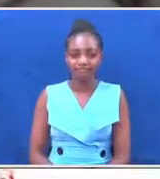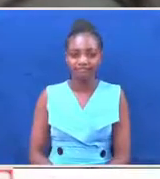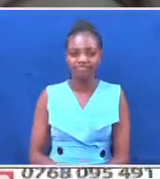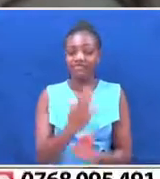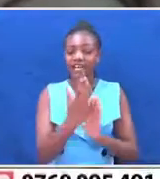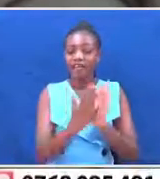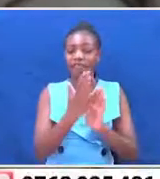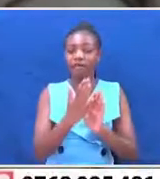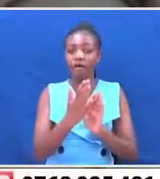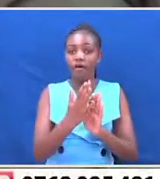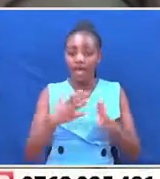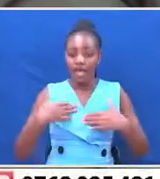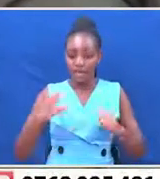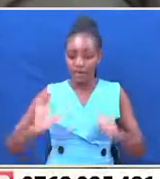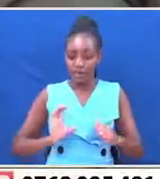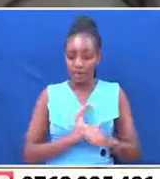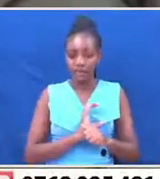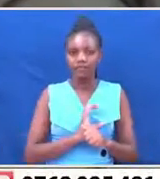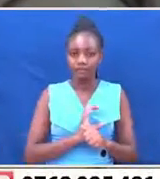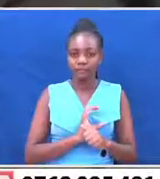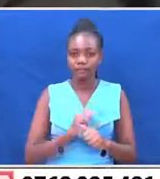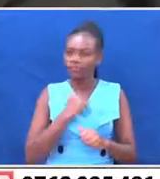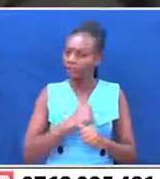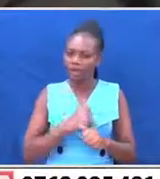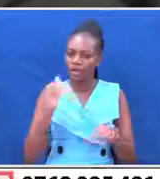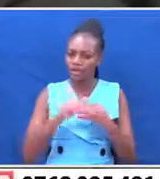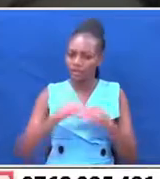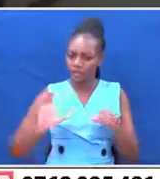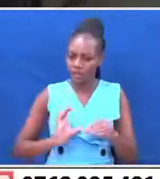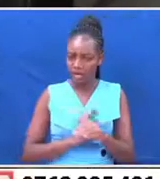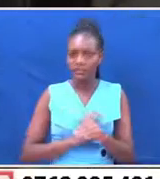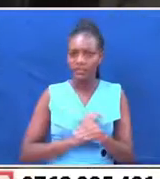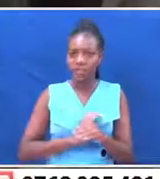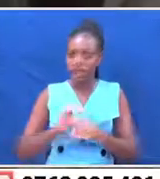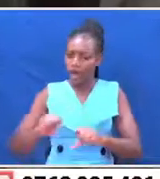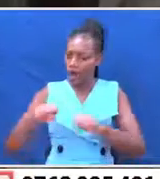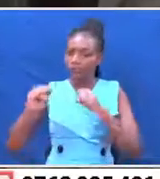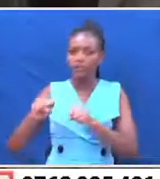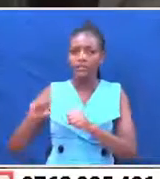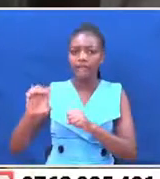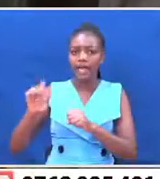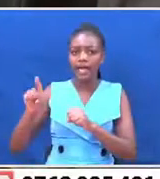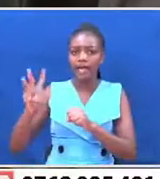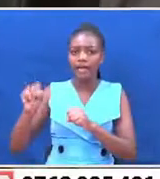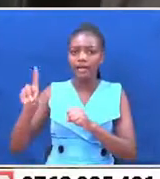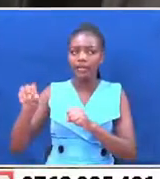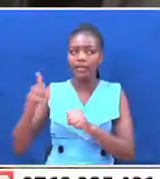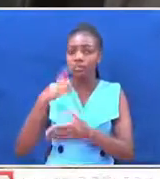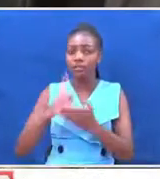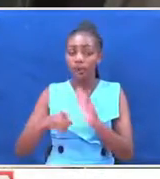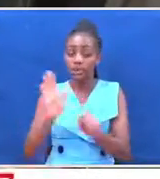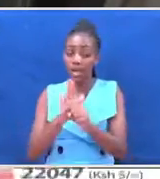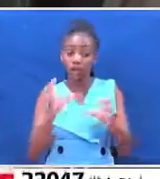Akifika mbele ya kamati ya bunge kuhusu uwekezaji, afisa mkuu wa shirika la usambazaji dawa Kemsa Edward Njoroge anasema kampuni